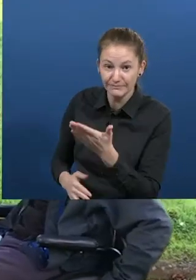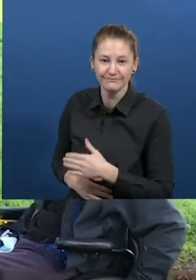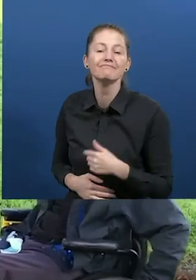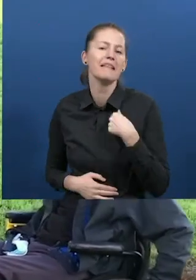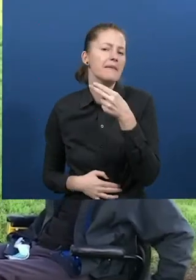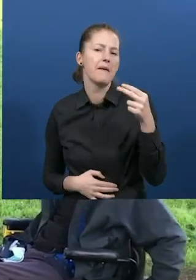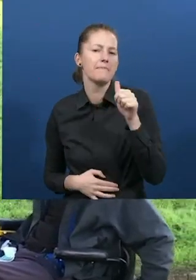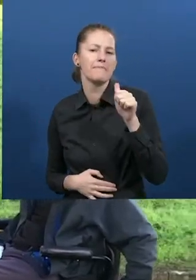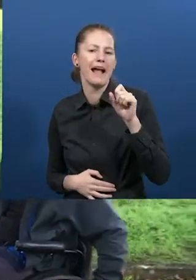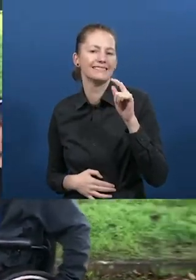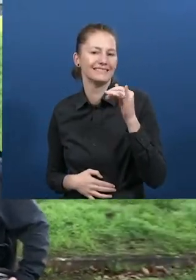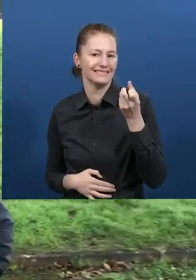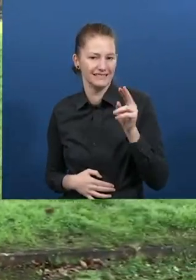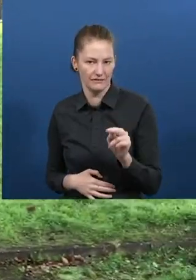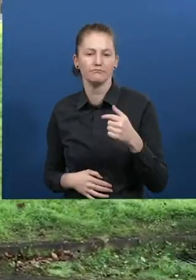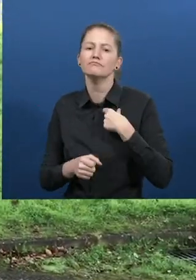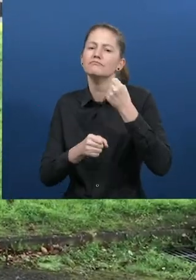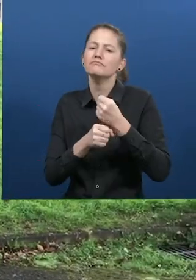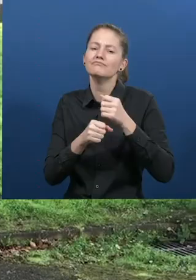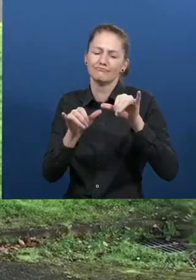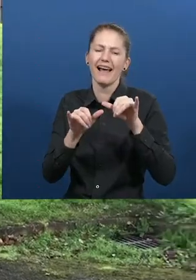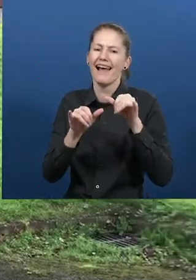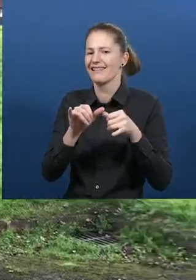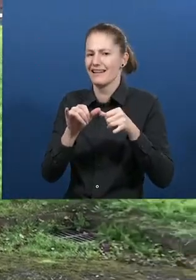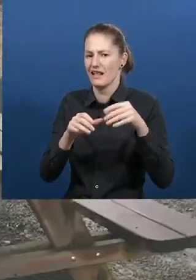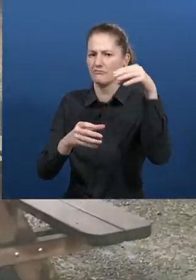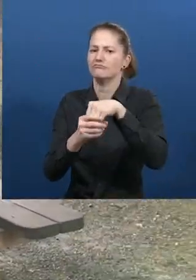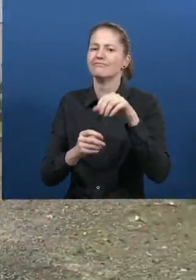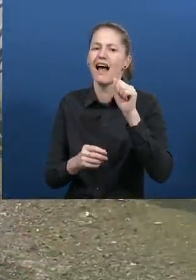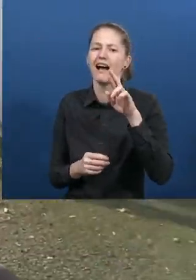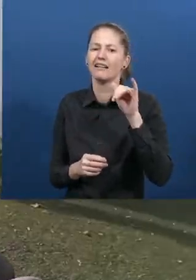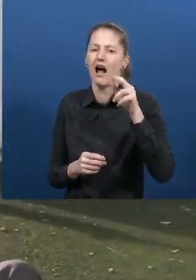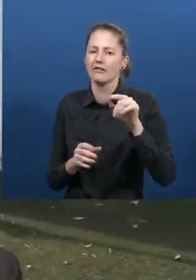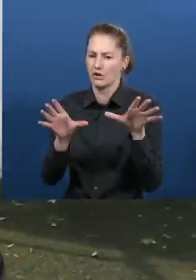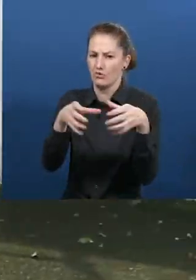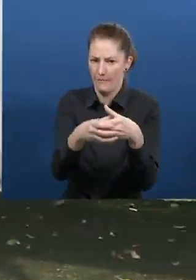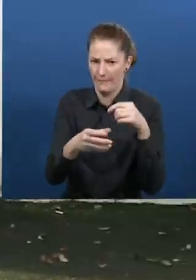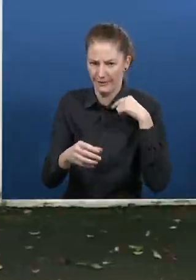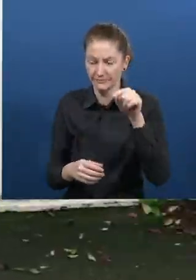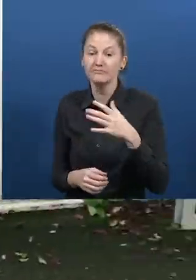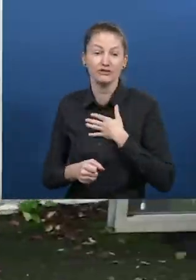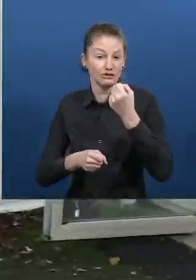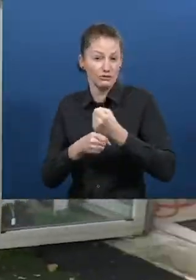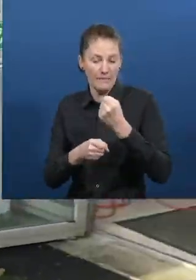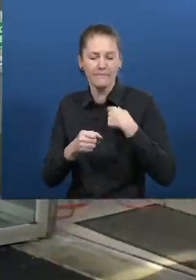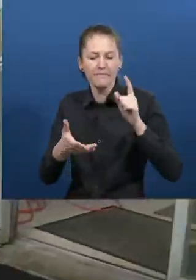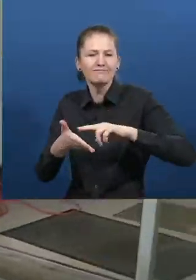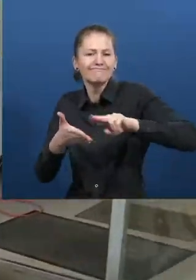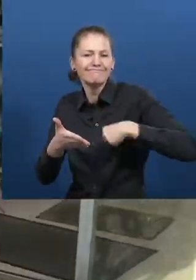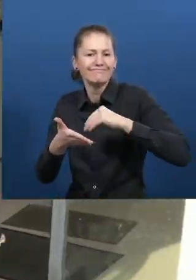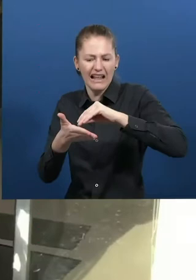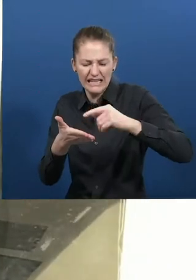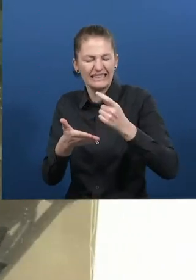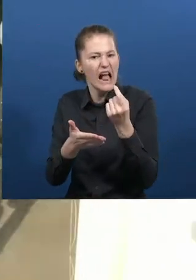Je m'appelle Bastien, je suis ingénieur méthode chez Ariane Group. Dans mon métier, je suis amené à signer des documents. Le problème, c'est que j'ai